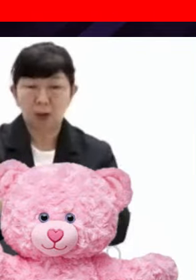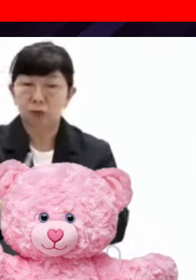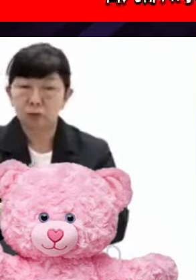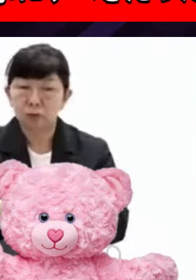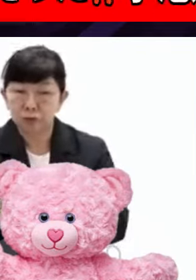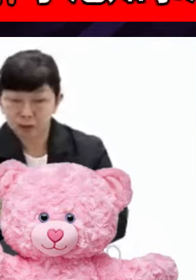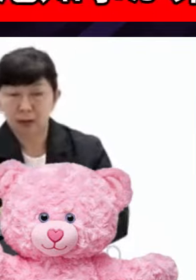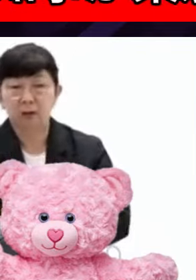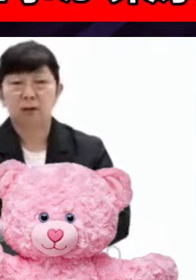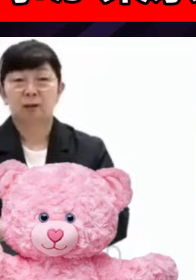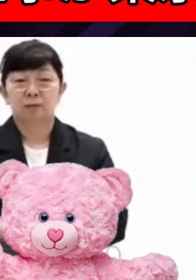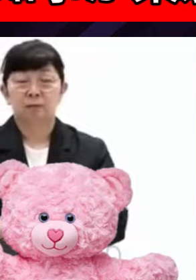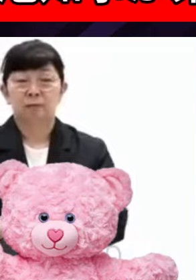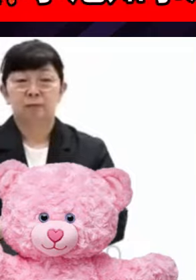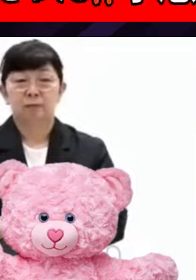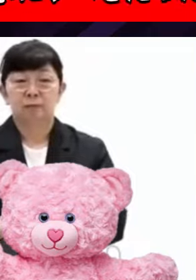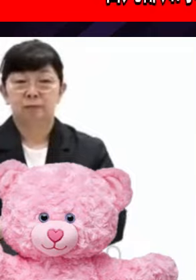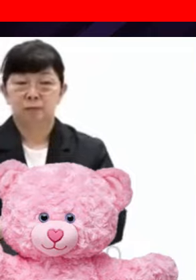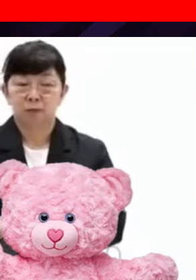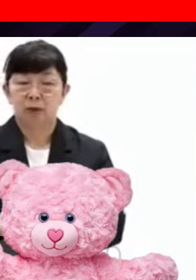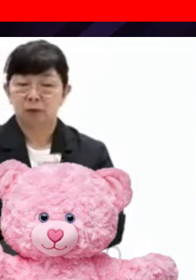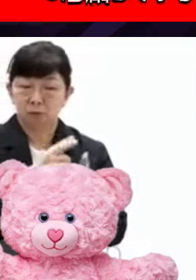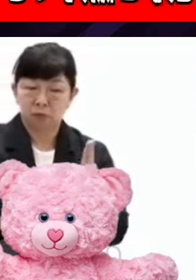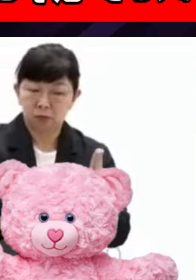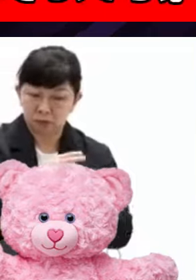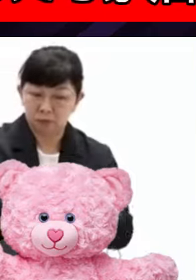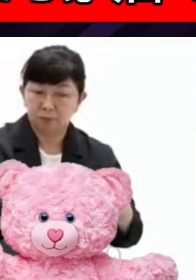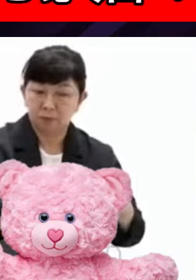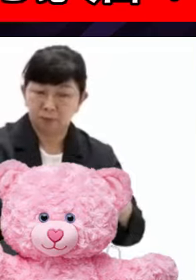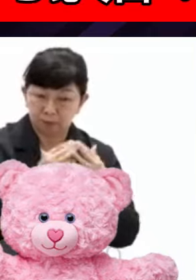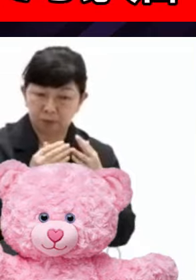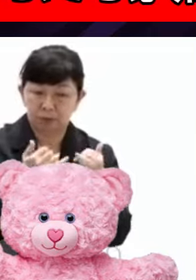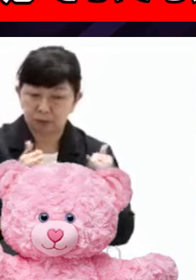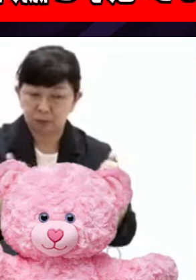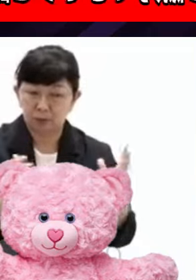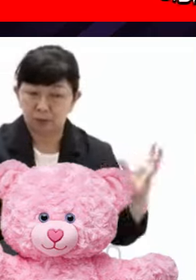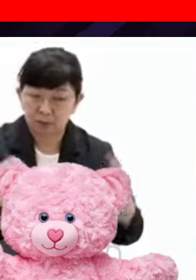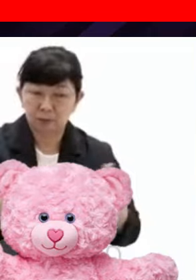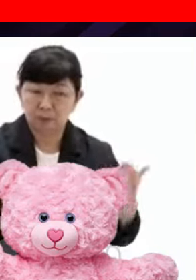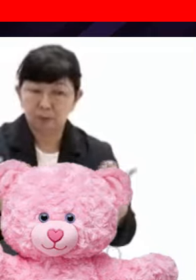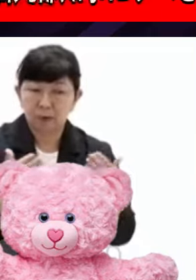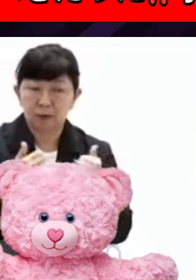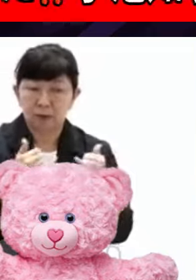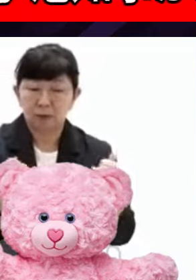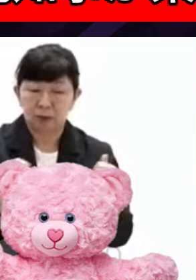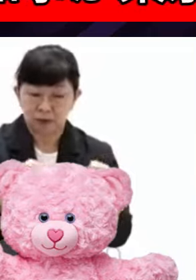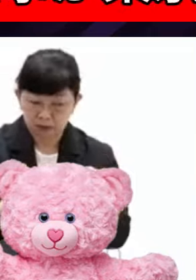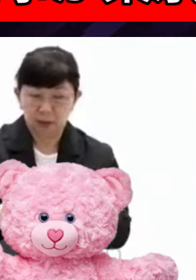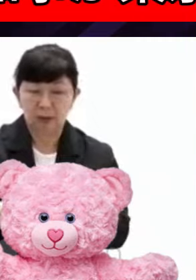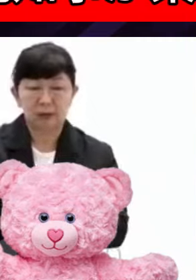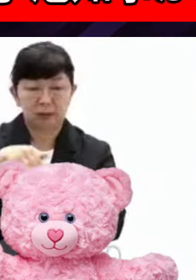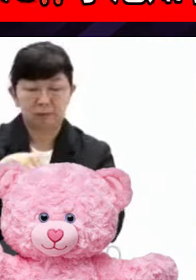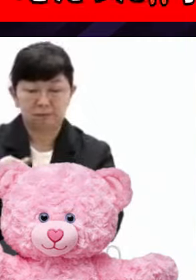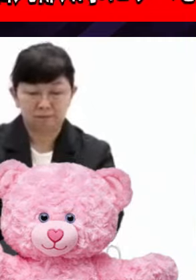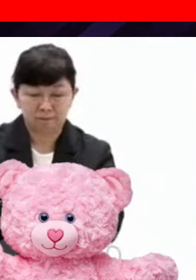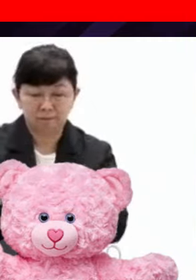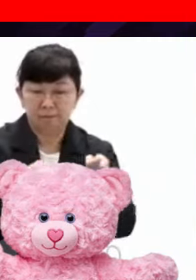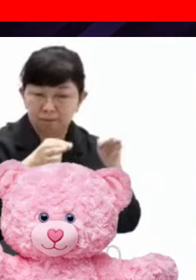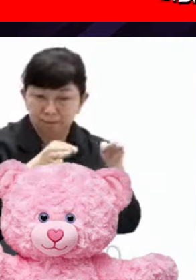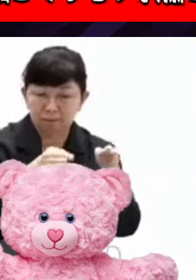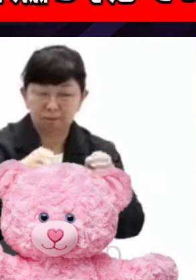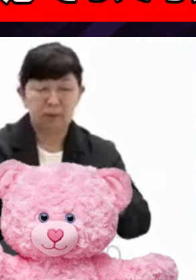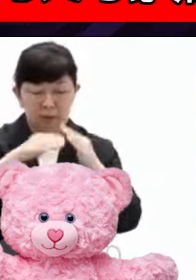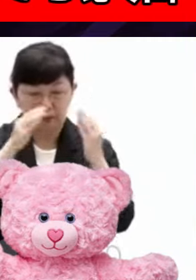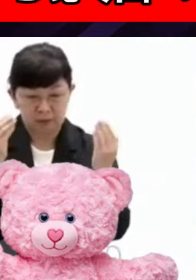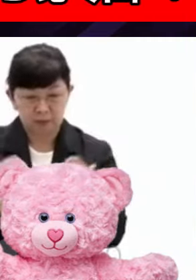工場があったりそこで働く人がいて、それが賃上げをどうするかっていうのは全部つながってくるわけじゃないですか。何か